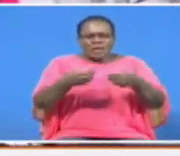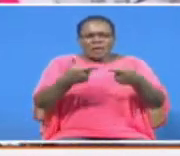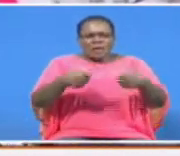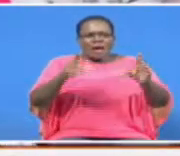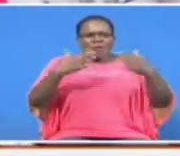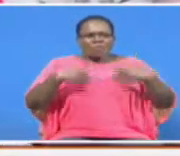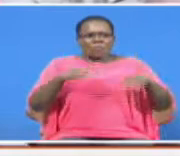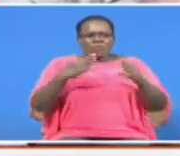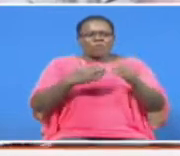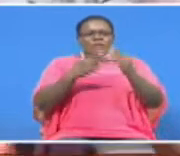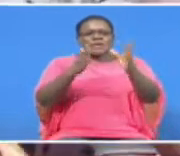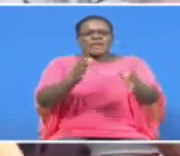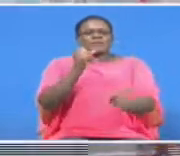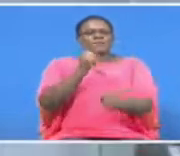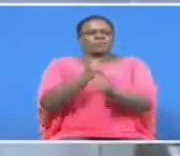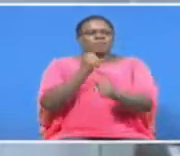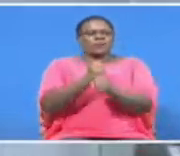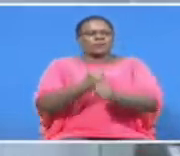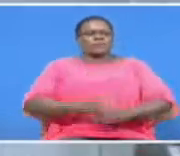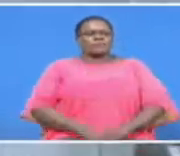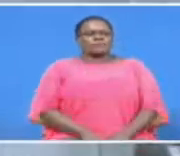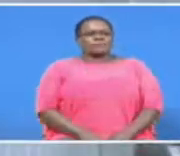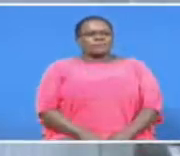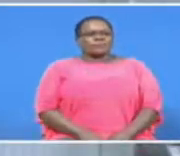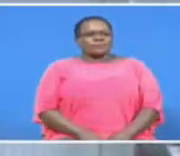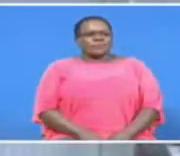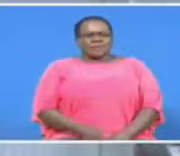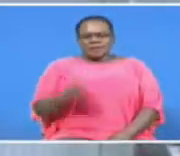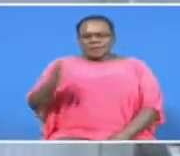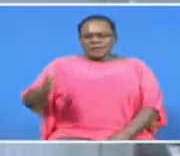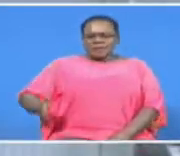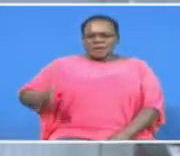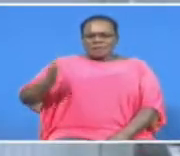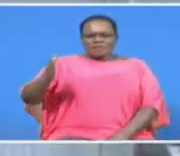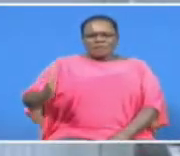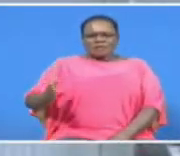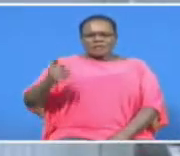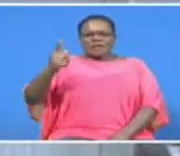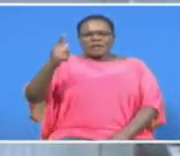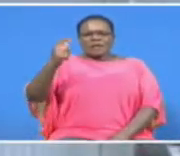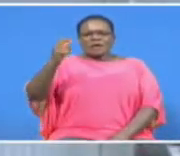ambao walichaguliwa. Let's now head to Naivasha, where Team